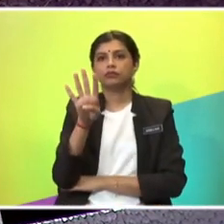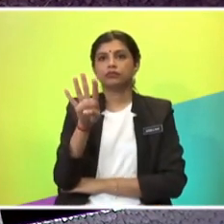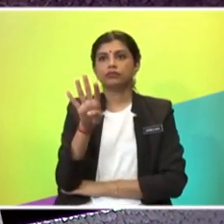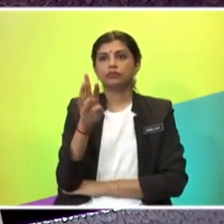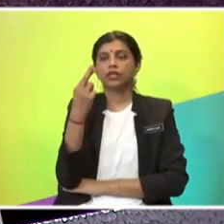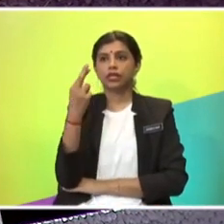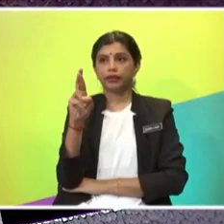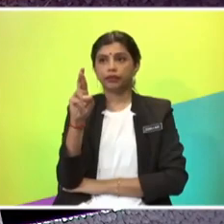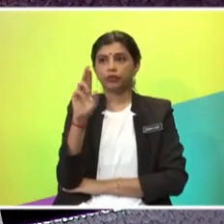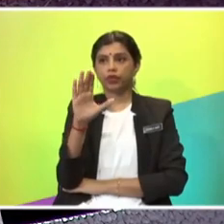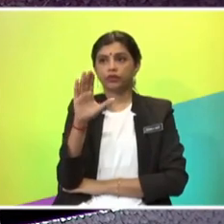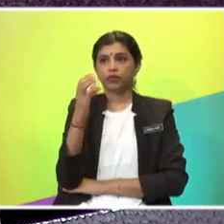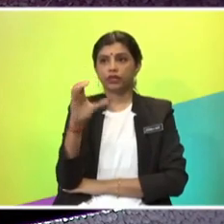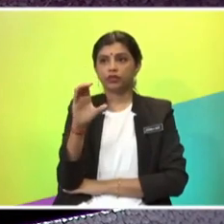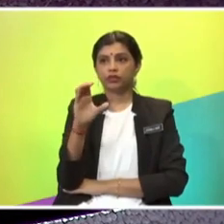4500.